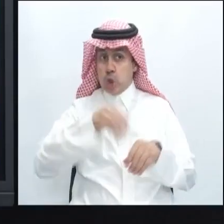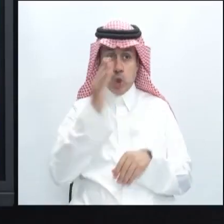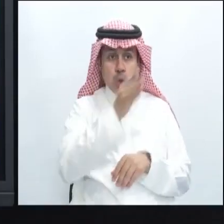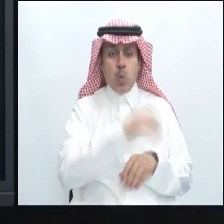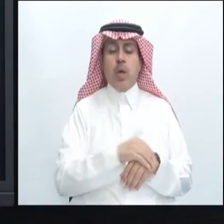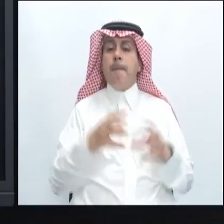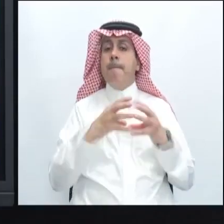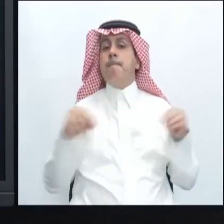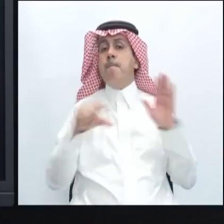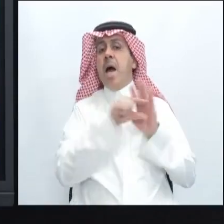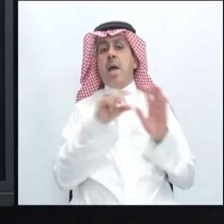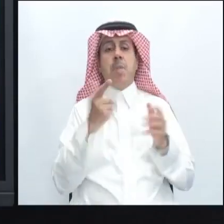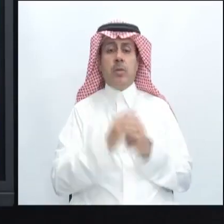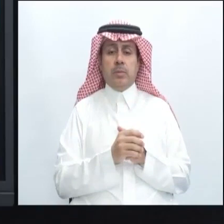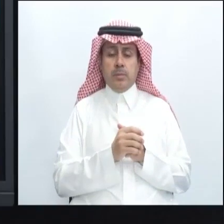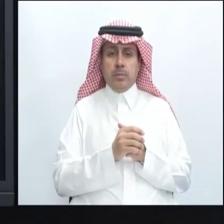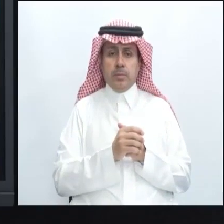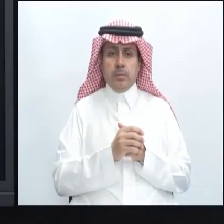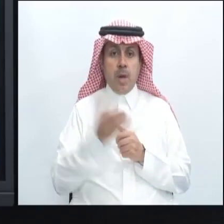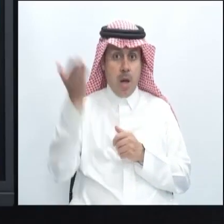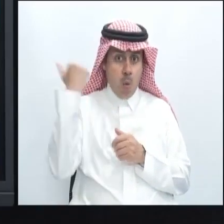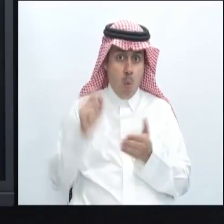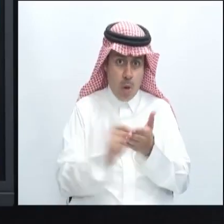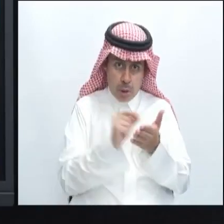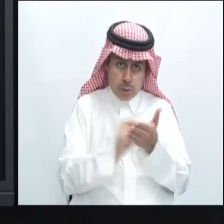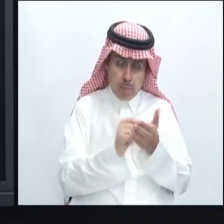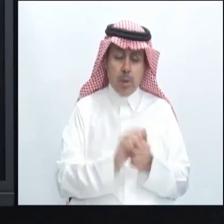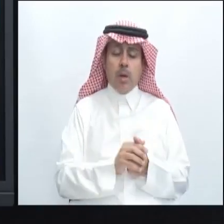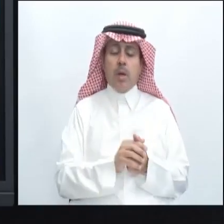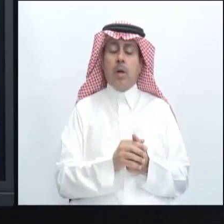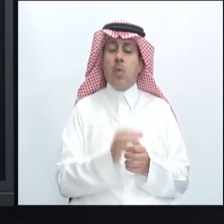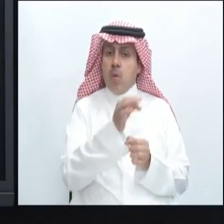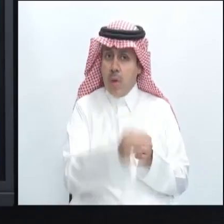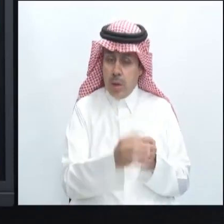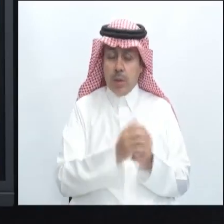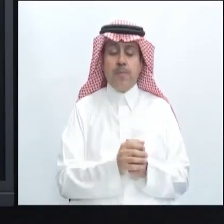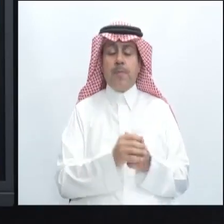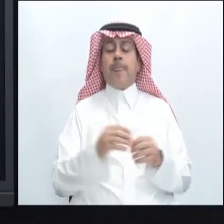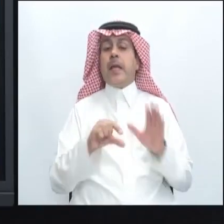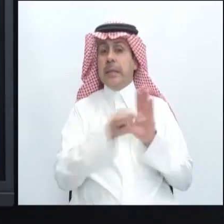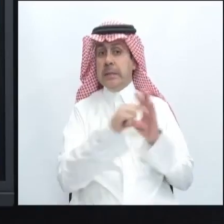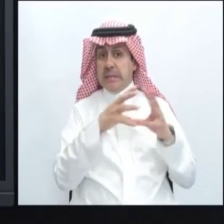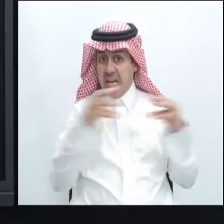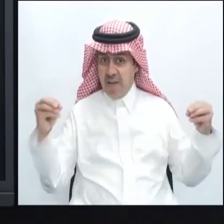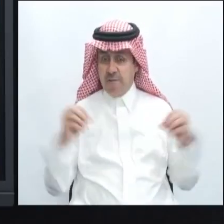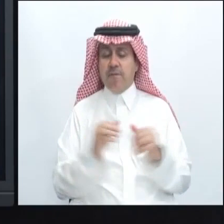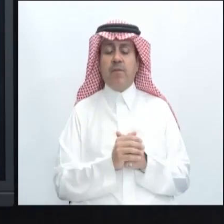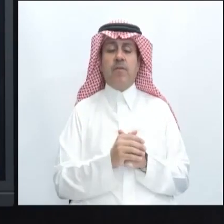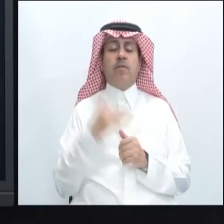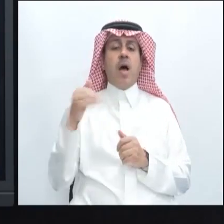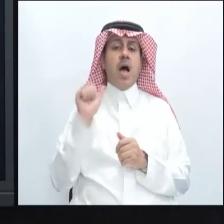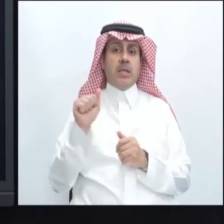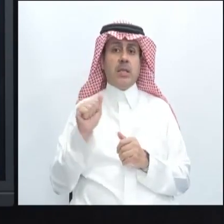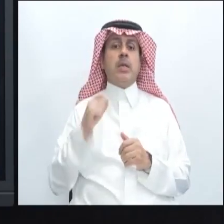كلمه تسويق وكنا قد كتبنا ودونا ووضعنا تعريف خاص بنا في كل طالب